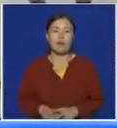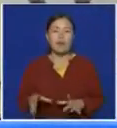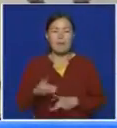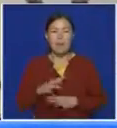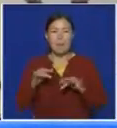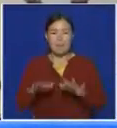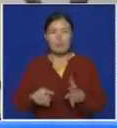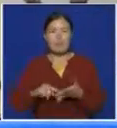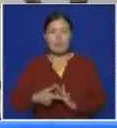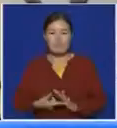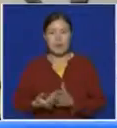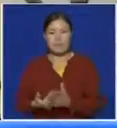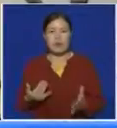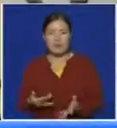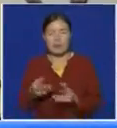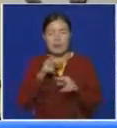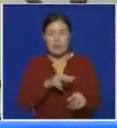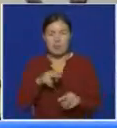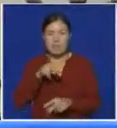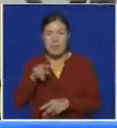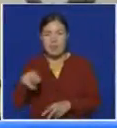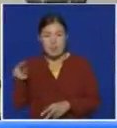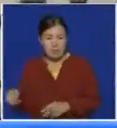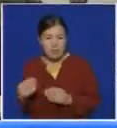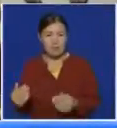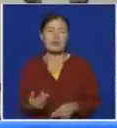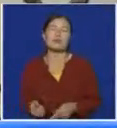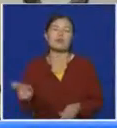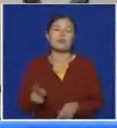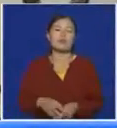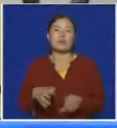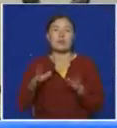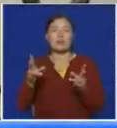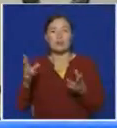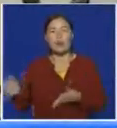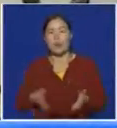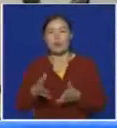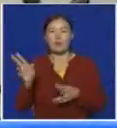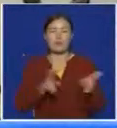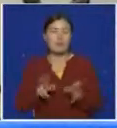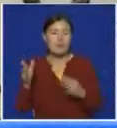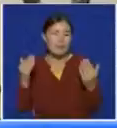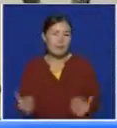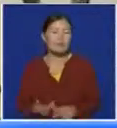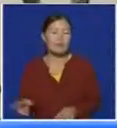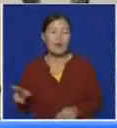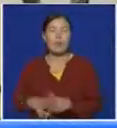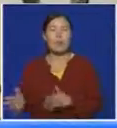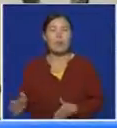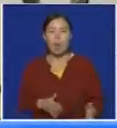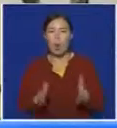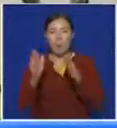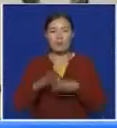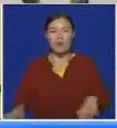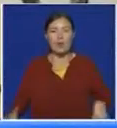Мероприятие нацелено на пропаганду соблюдения ПДД, обучение школьников правилам дорожного движения и снижение аварийности на дорогах с участием